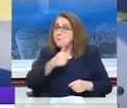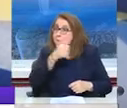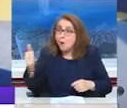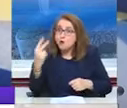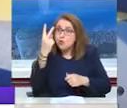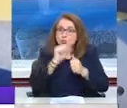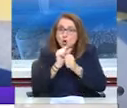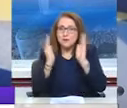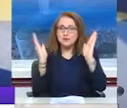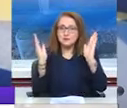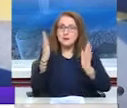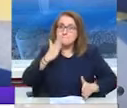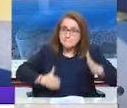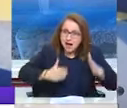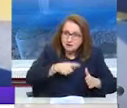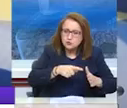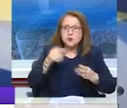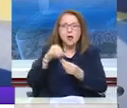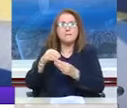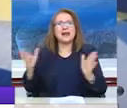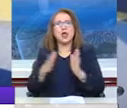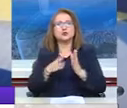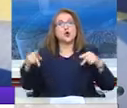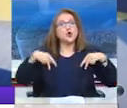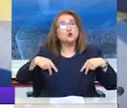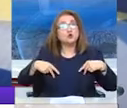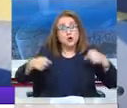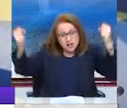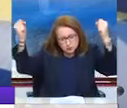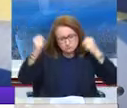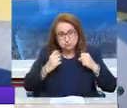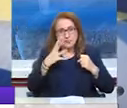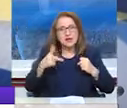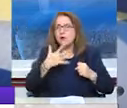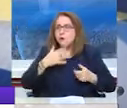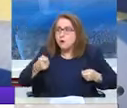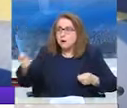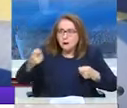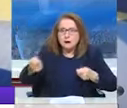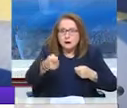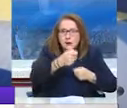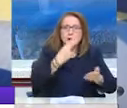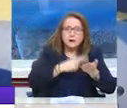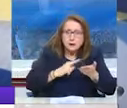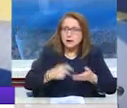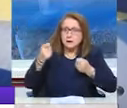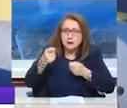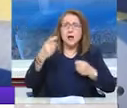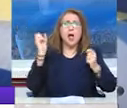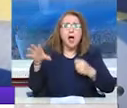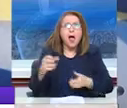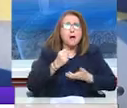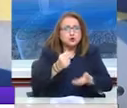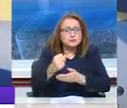και Απρίλιο. Αυτή η επιβάρυνση, μαζί με τις πρόσθετες δαπάνες για την δημόσια υγεία,